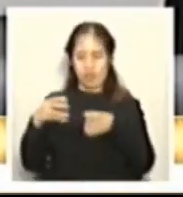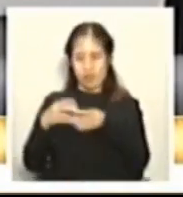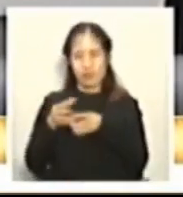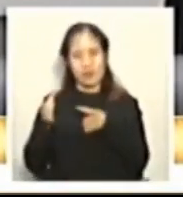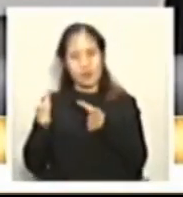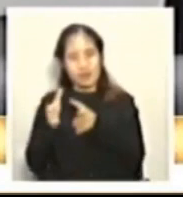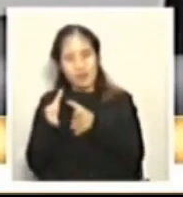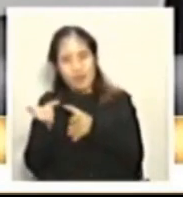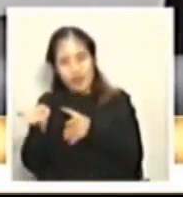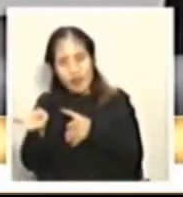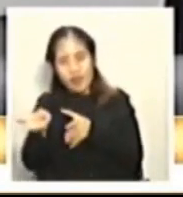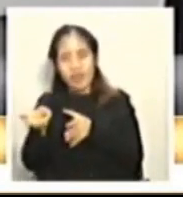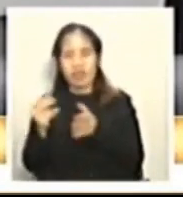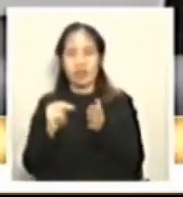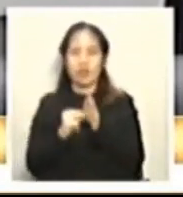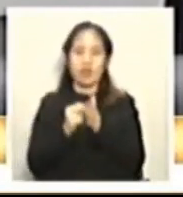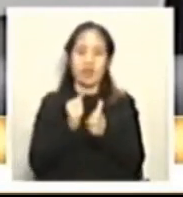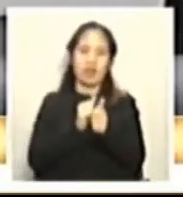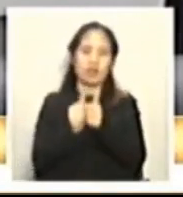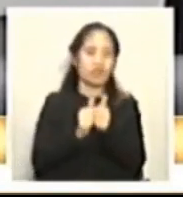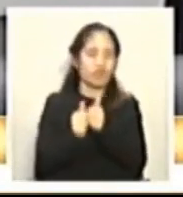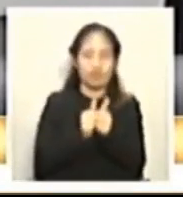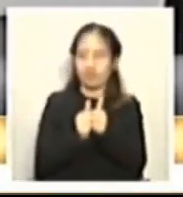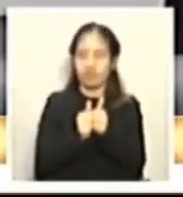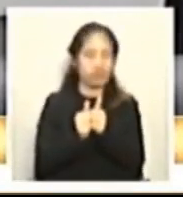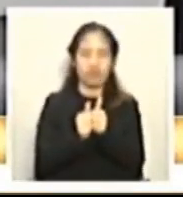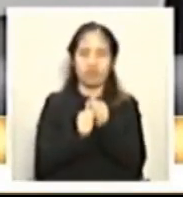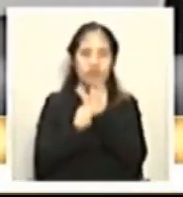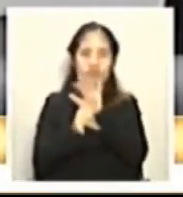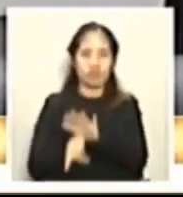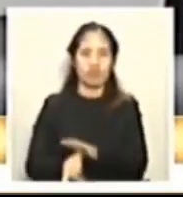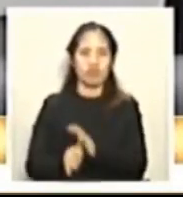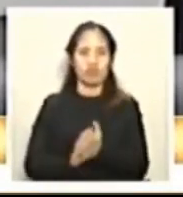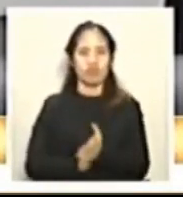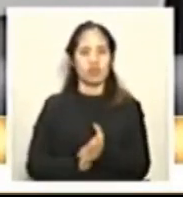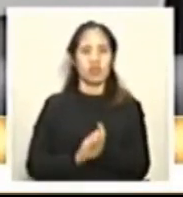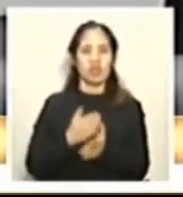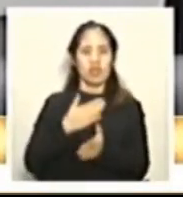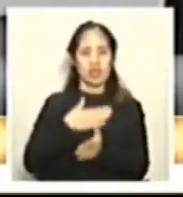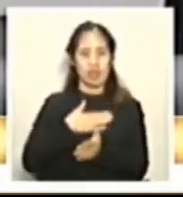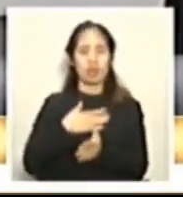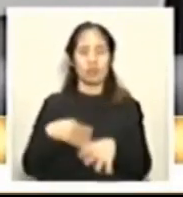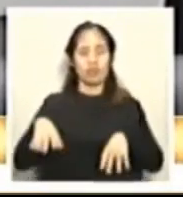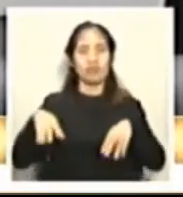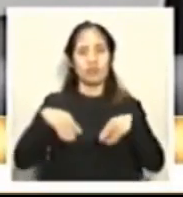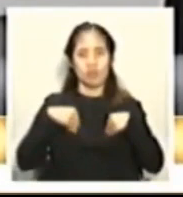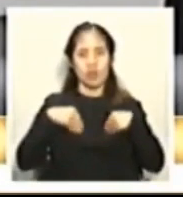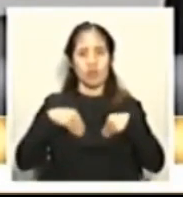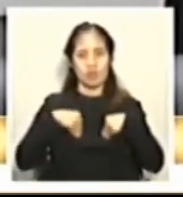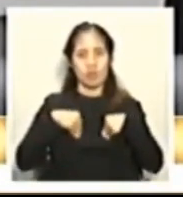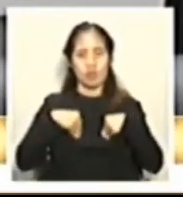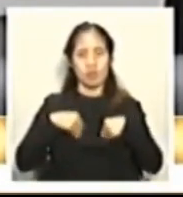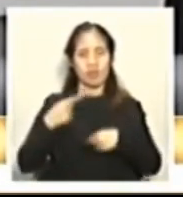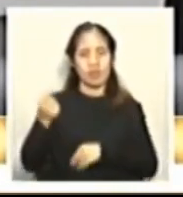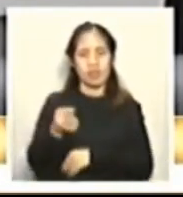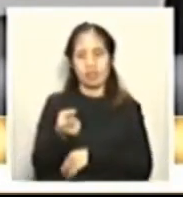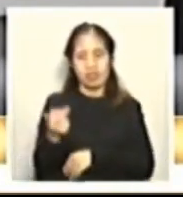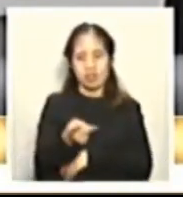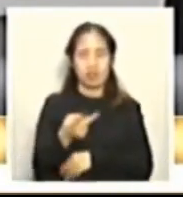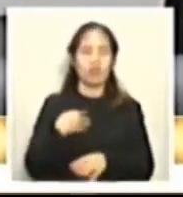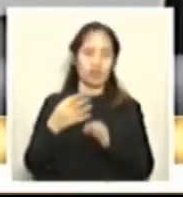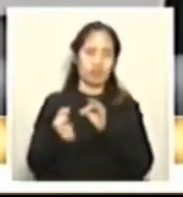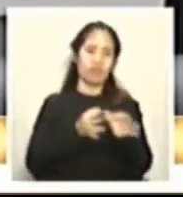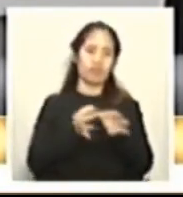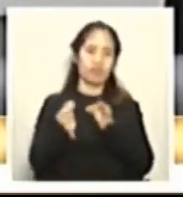ณะนั้นไม่สามารถที่จะไปทัดทานเสียงข้างมากได้เราก็ยอมที่จะต้องอภิปรายนะ